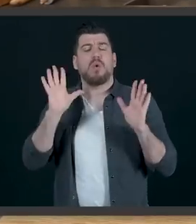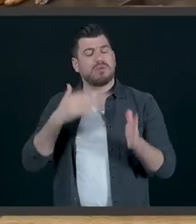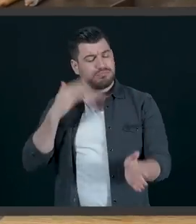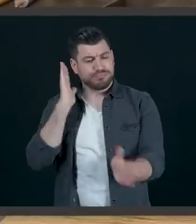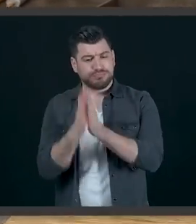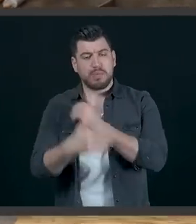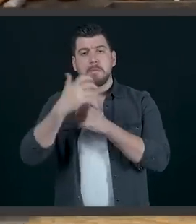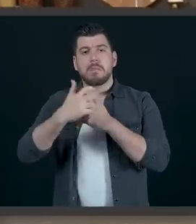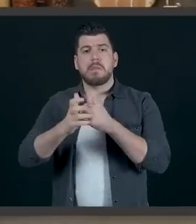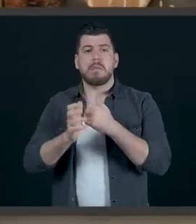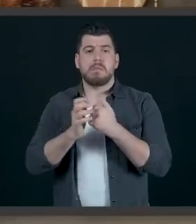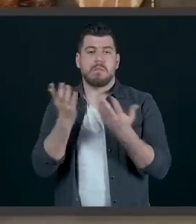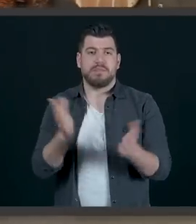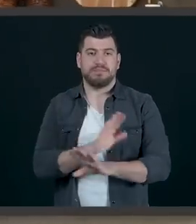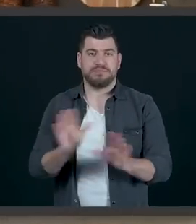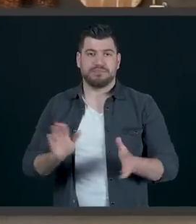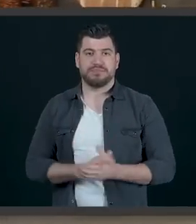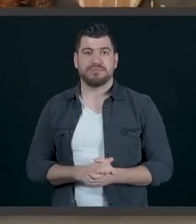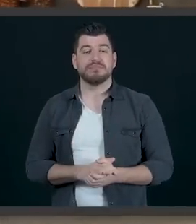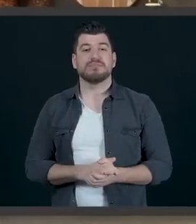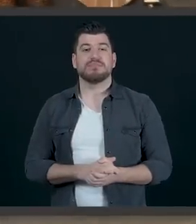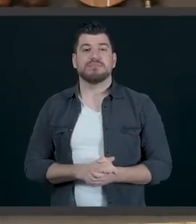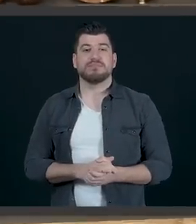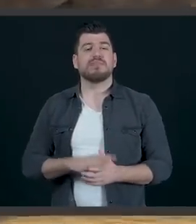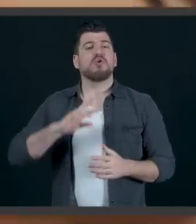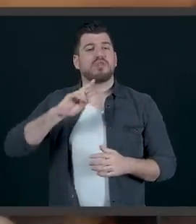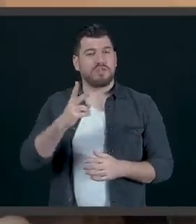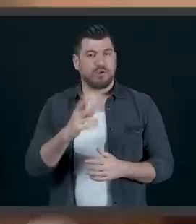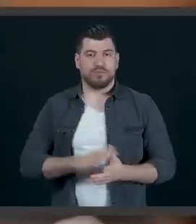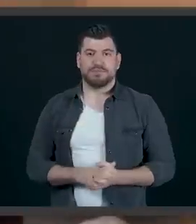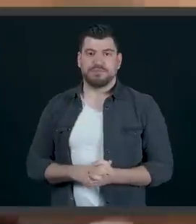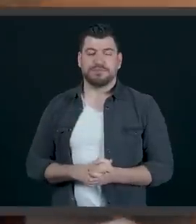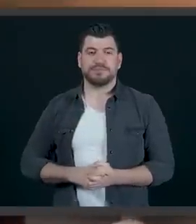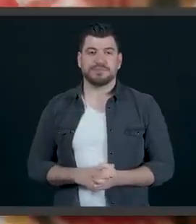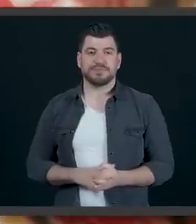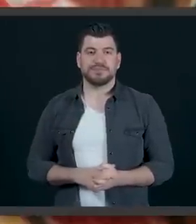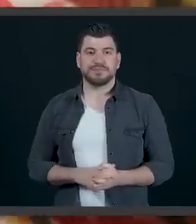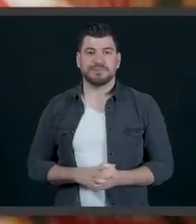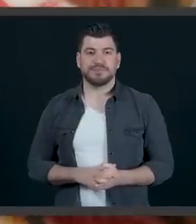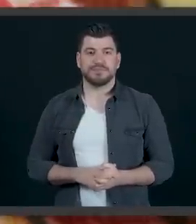πάρα πολύ δύσκολο. Αυτό. Κουμπίδια. Δεύτερο.